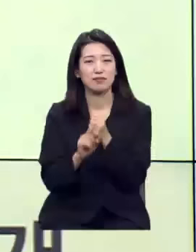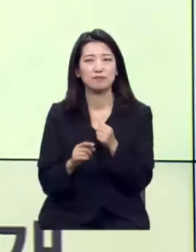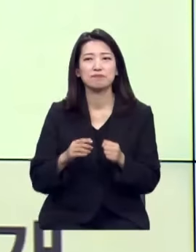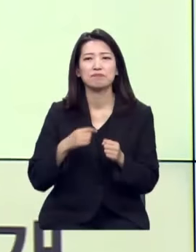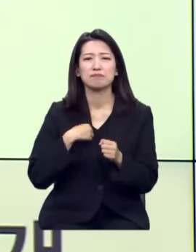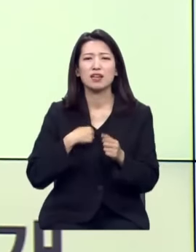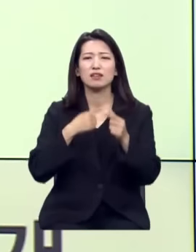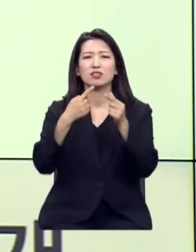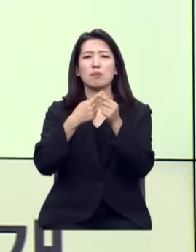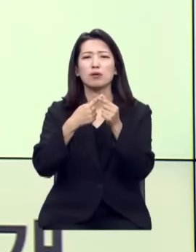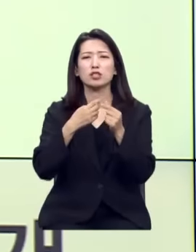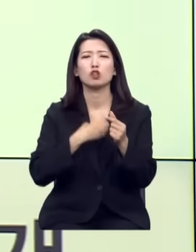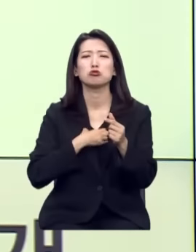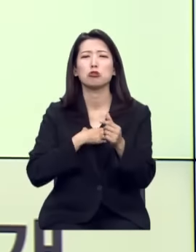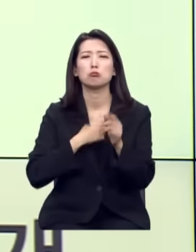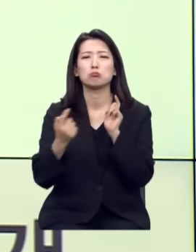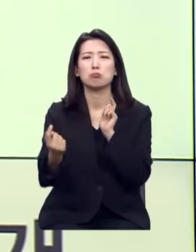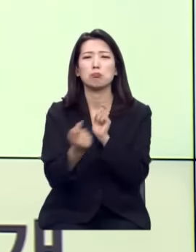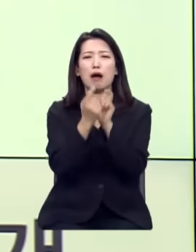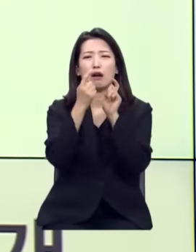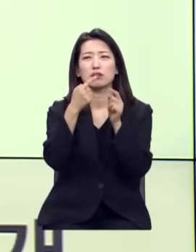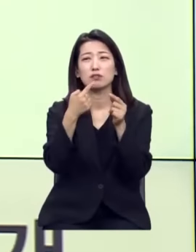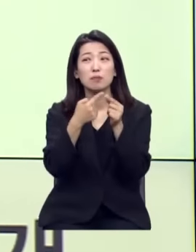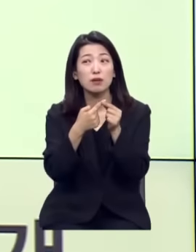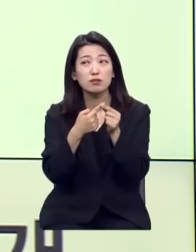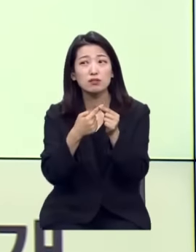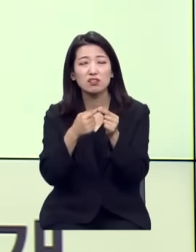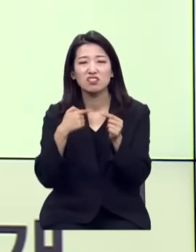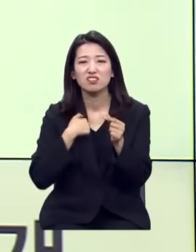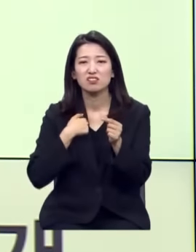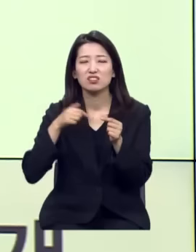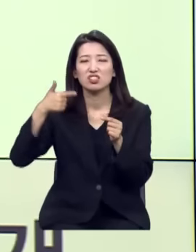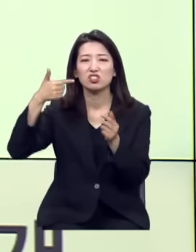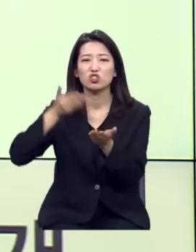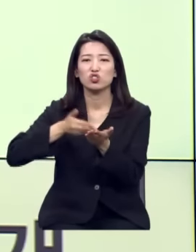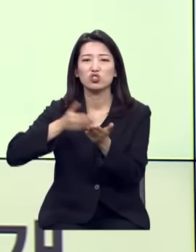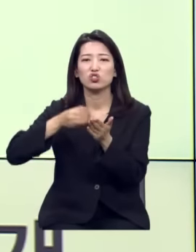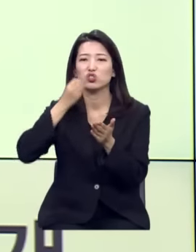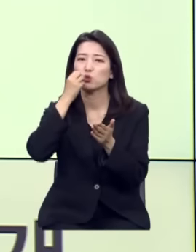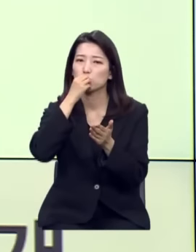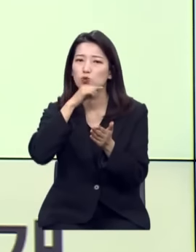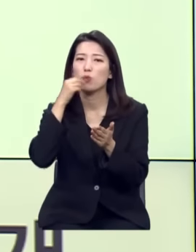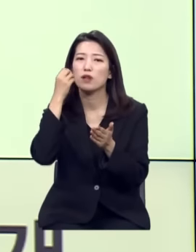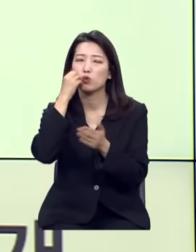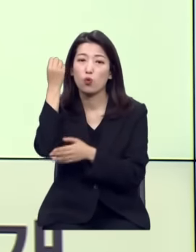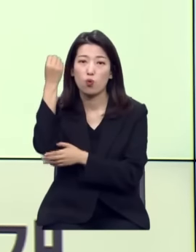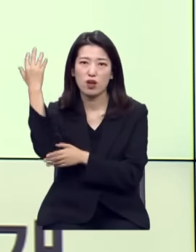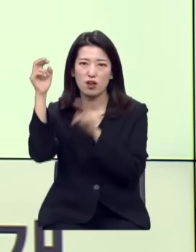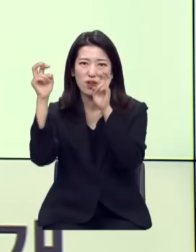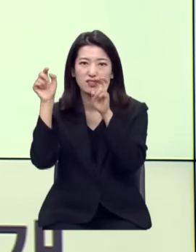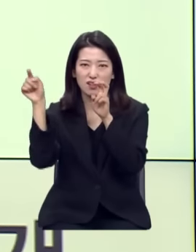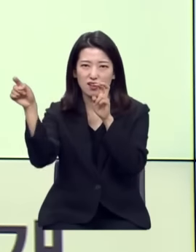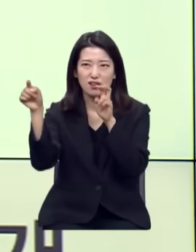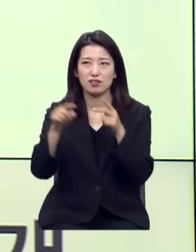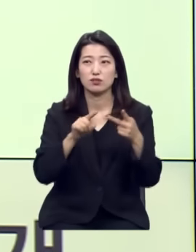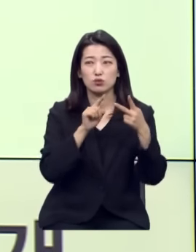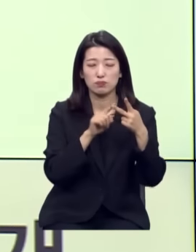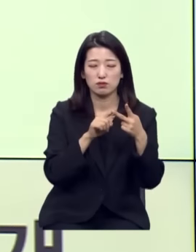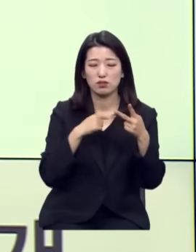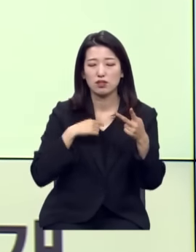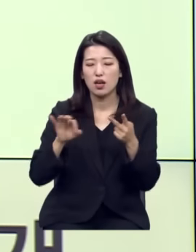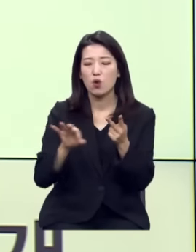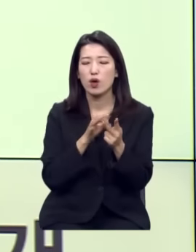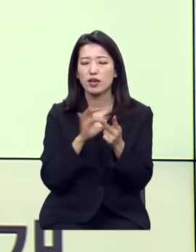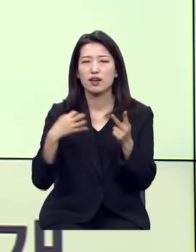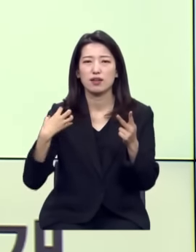파도는 뉴스이 해당 처음에이 의혹을 제기한 매체 두 번째는이 의혹에 대해서 회계를 맡았던 강혜경